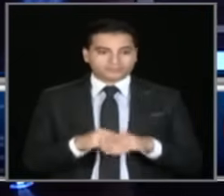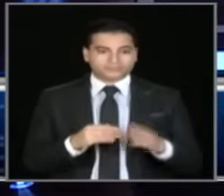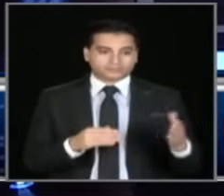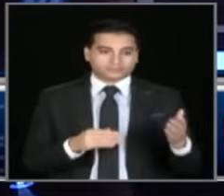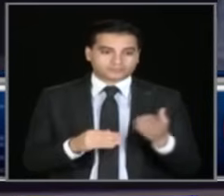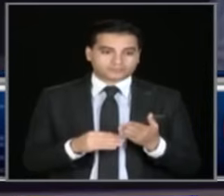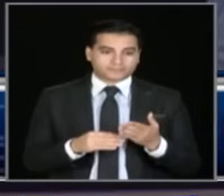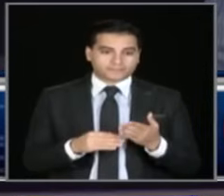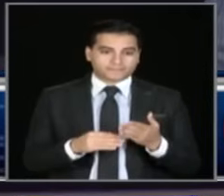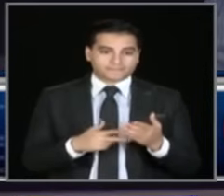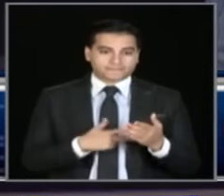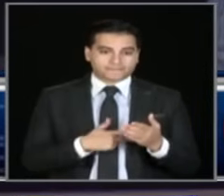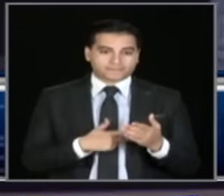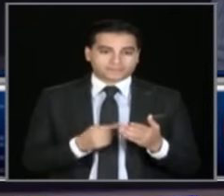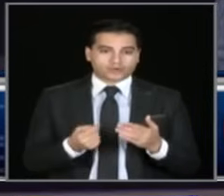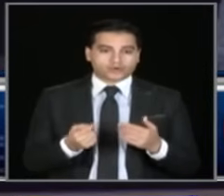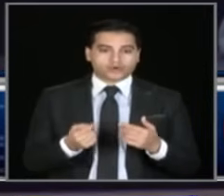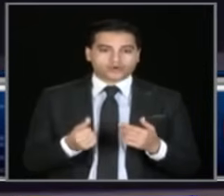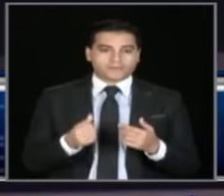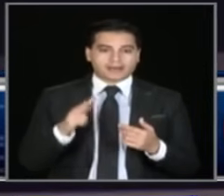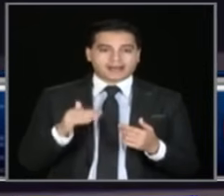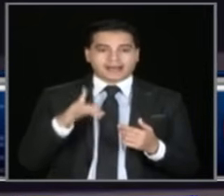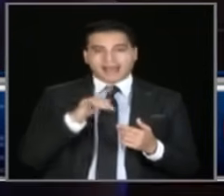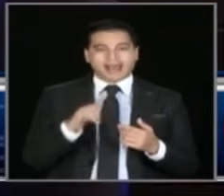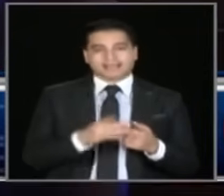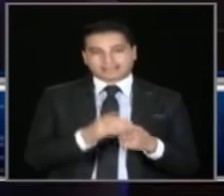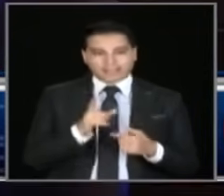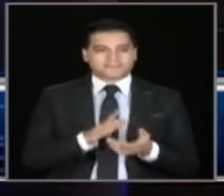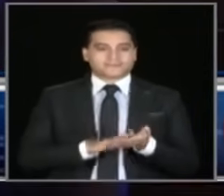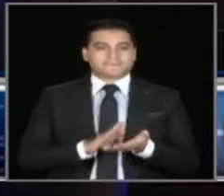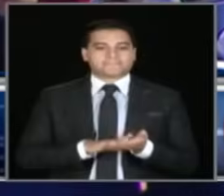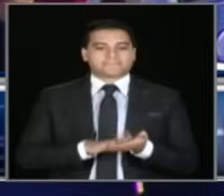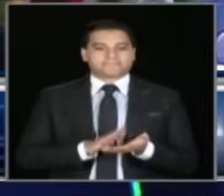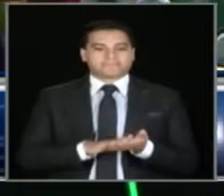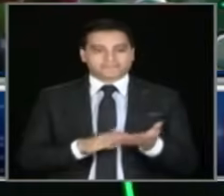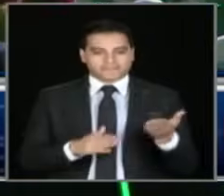الربع الخالي. الربع الخالي يا هالة. إجابة صحيحة.